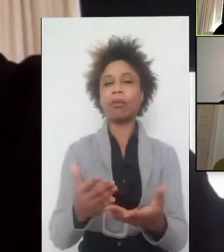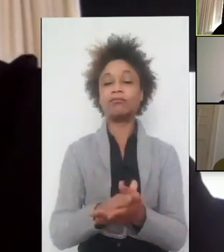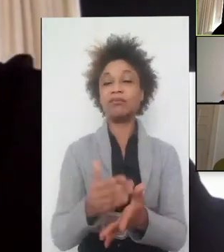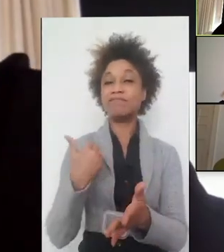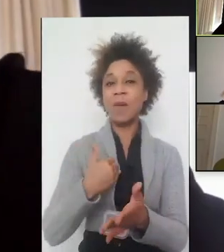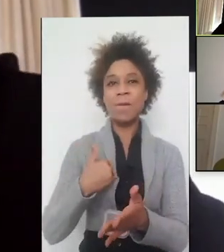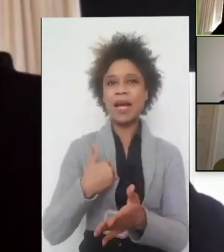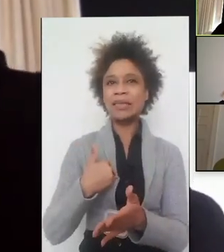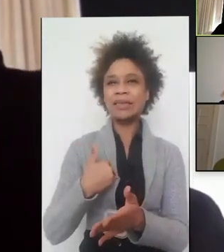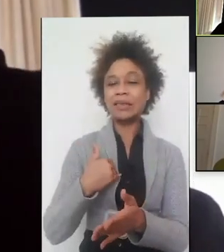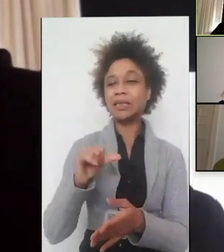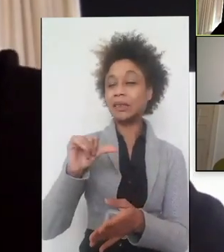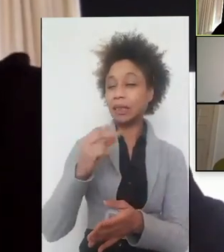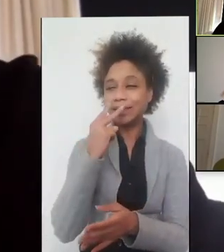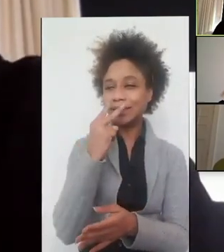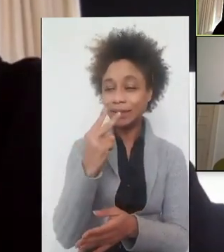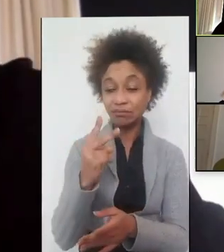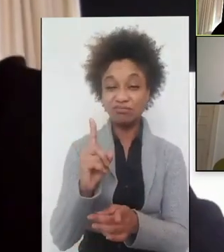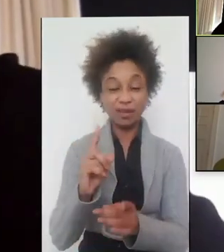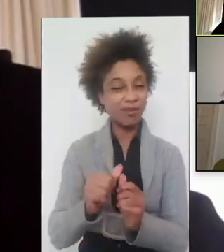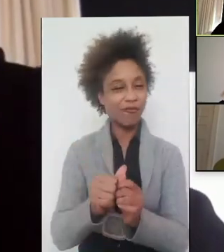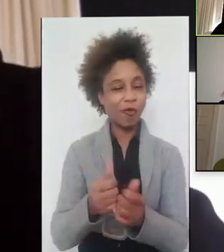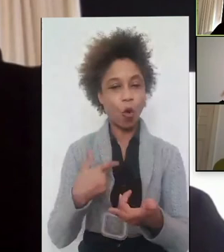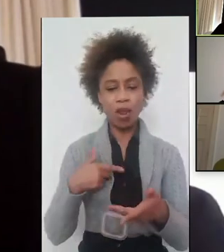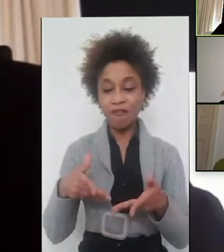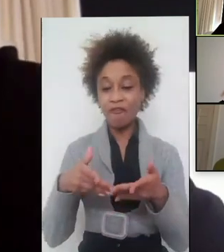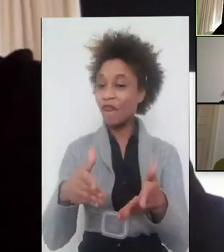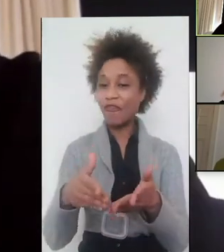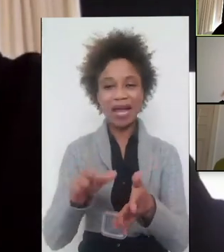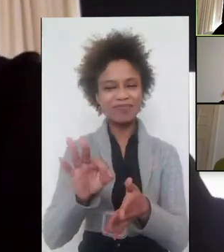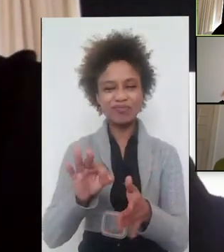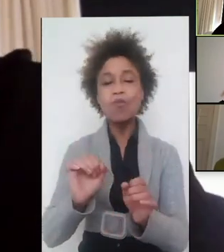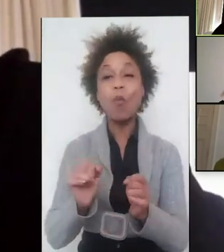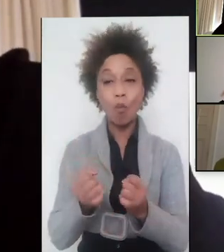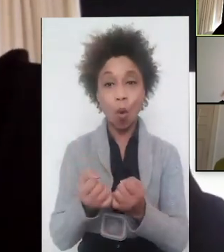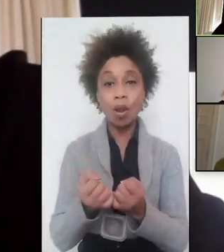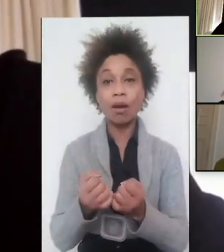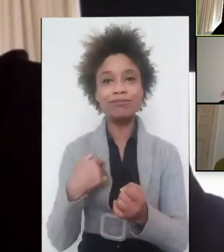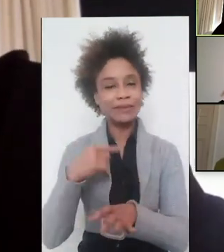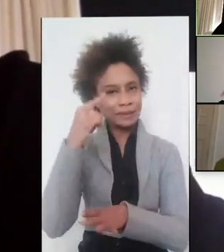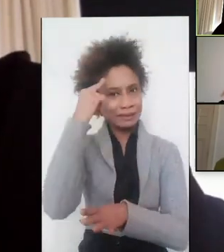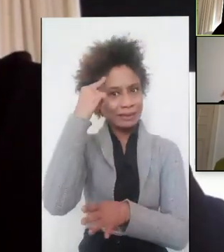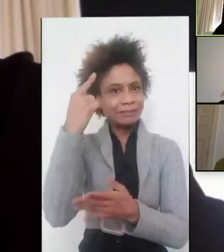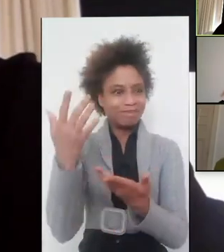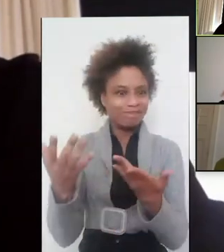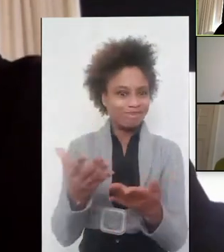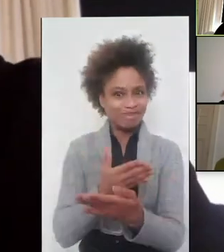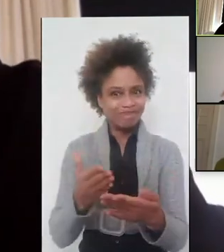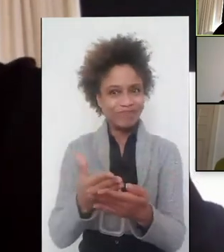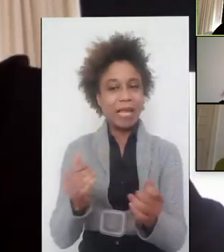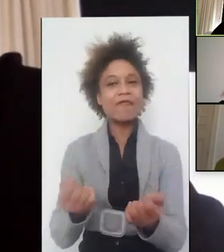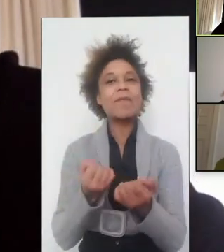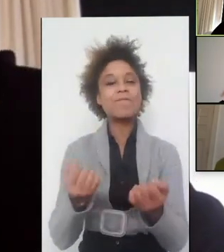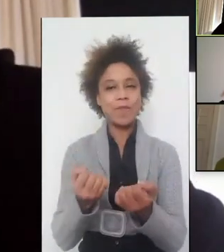keer samenwerkingen zoeken met mensen die dat wel hebben. En ik denk als je dat gewoon durft en je durft het gesprek aan te gaan en je durft jezelf in